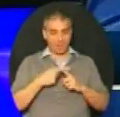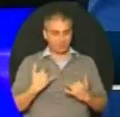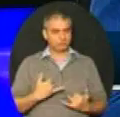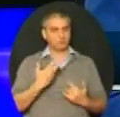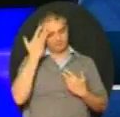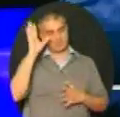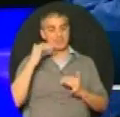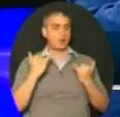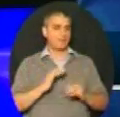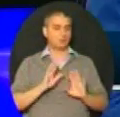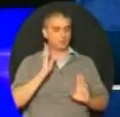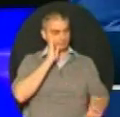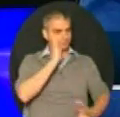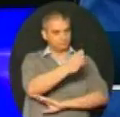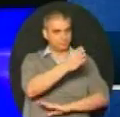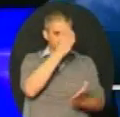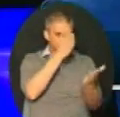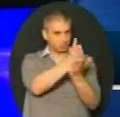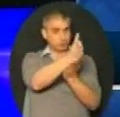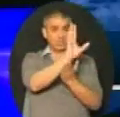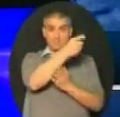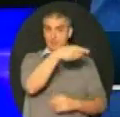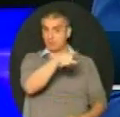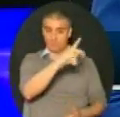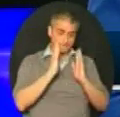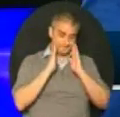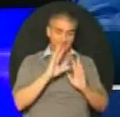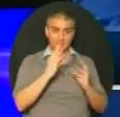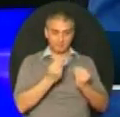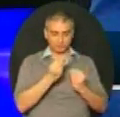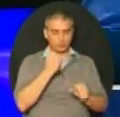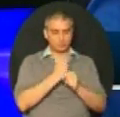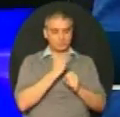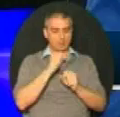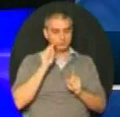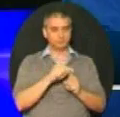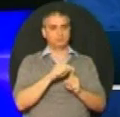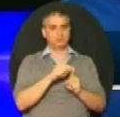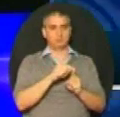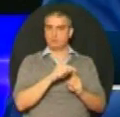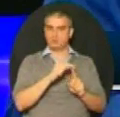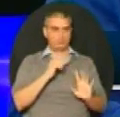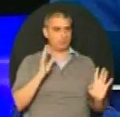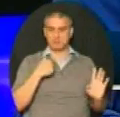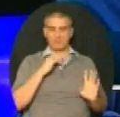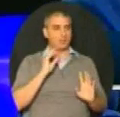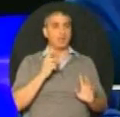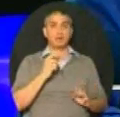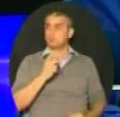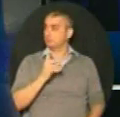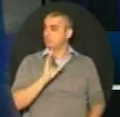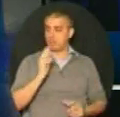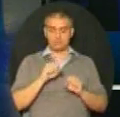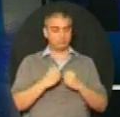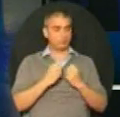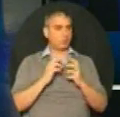תתעלם מעכשיו, לך בדרך ישרה. אם אתה מאמין במשהו, לך איתו. אני לא בעד פירוק. בלי